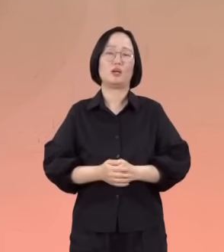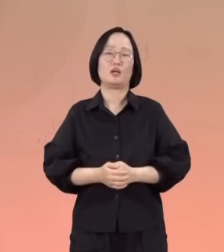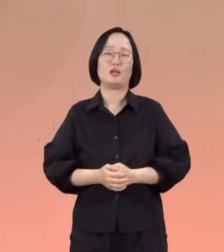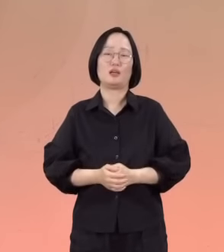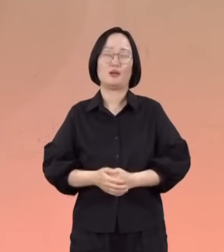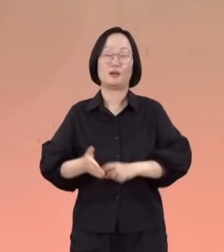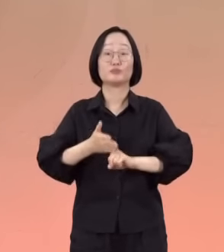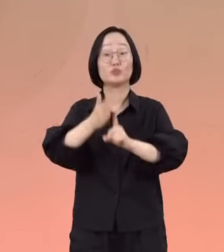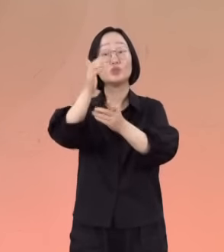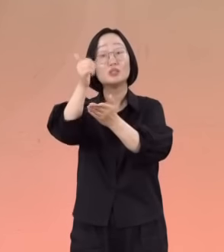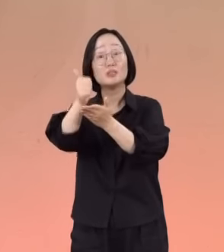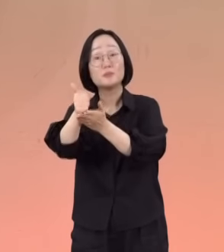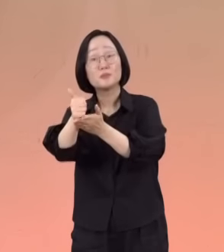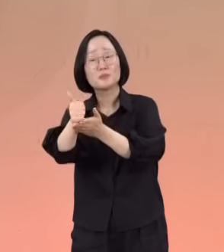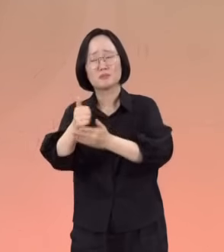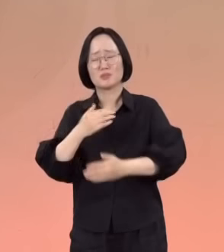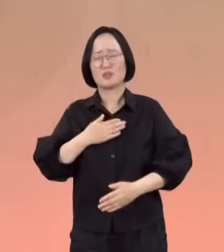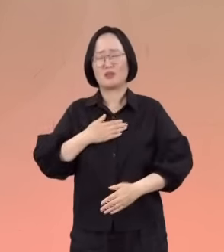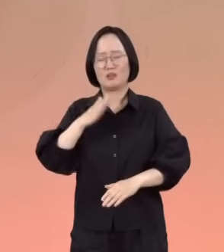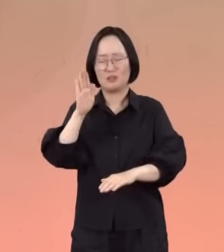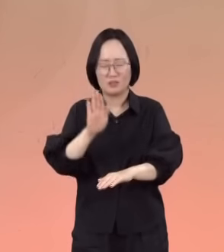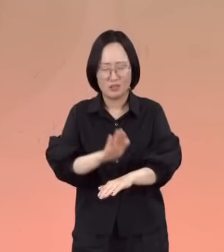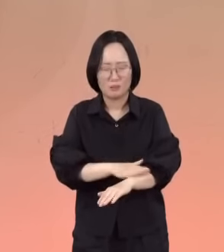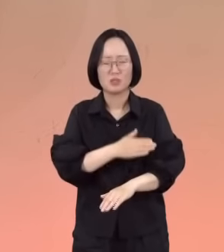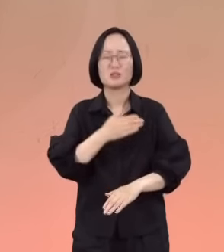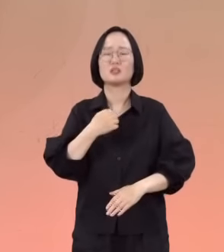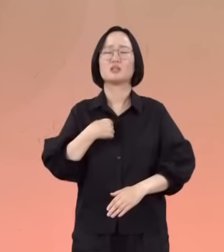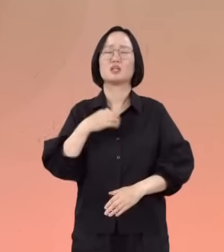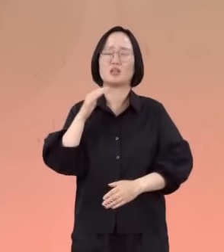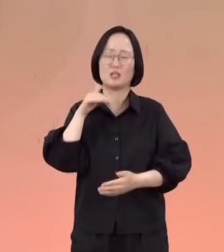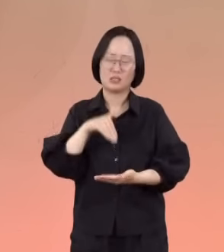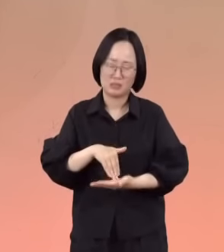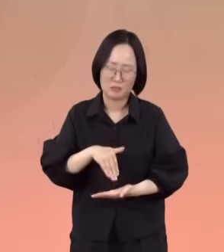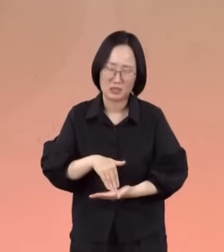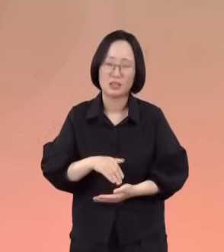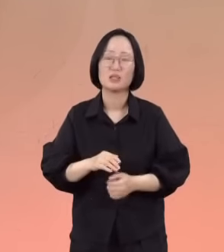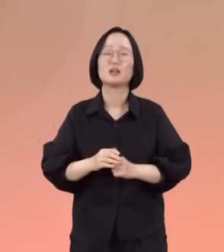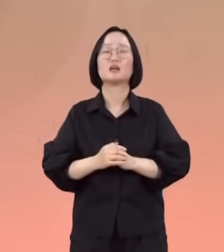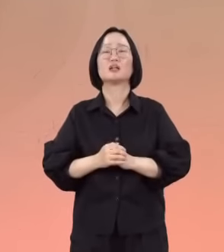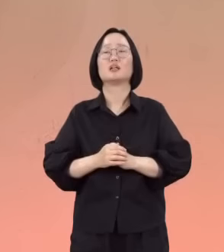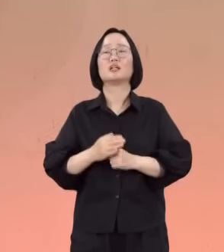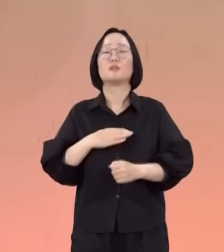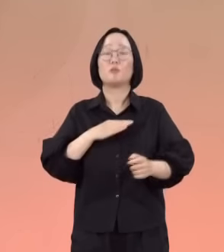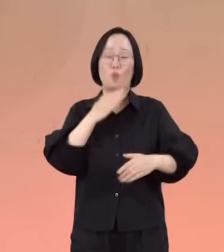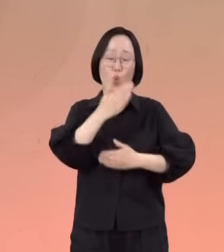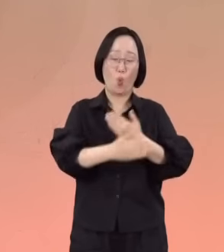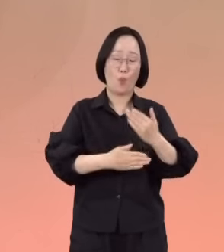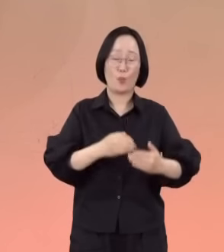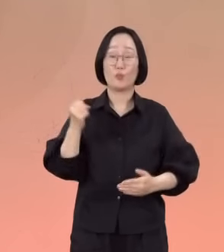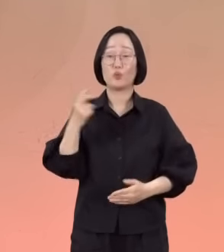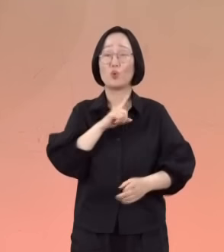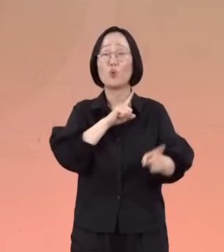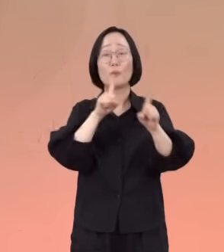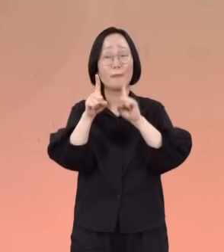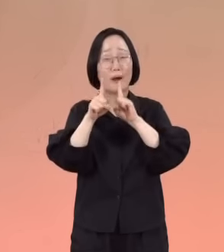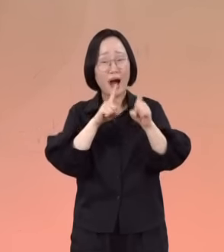말과 생각으로 지은 우리의 업보가 그 얼마나 많습니까 오 부처님